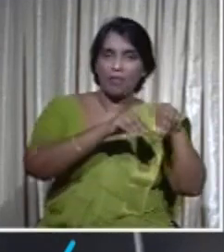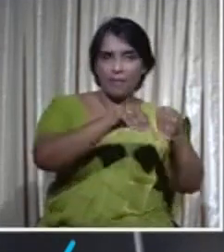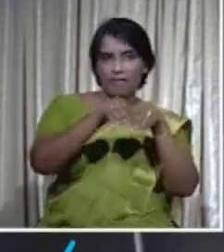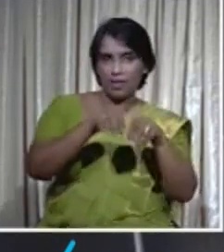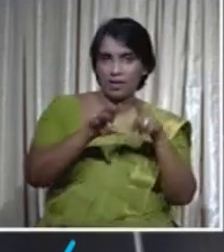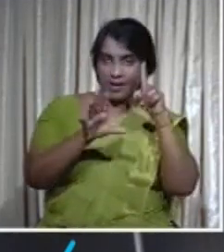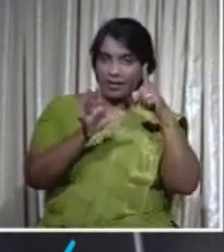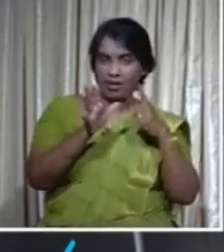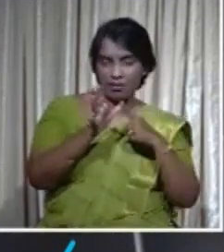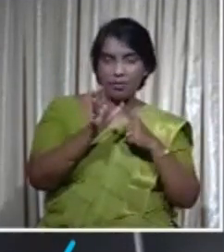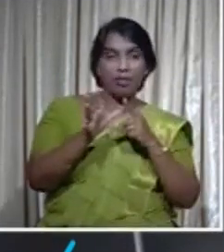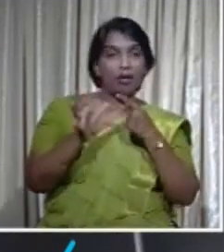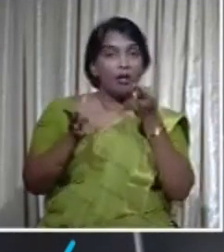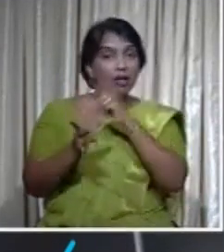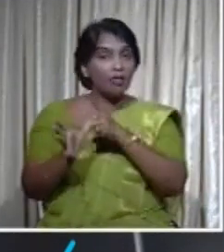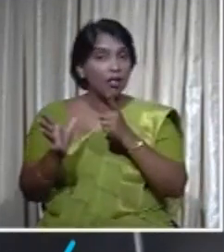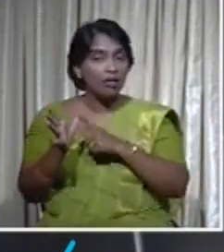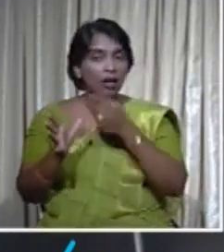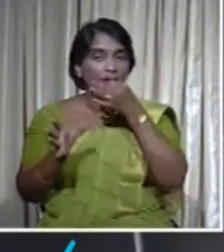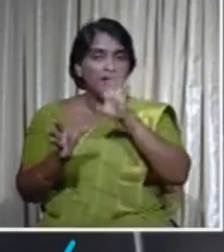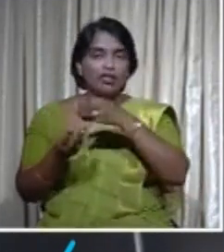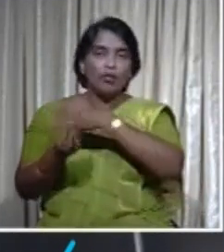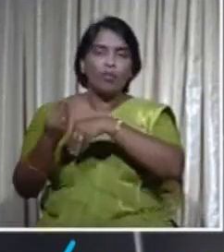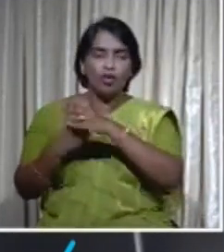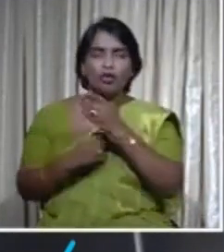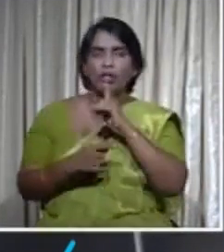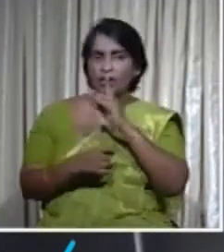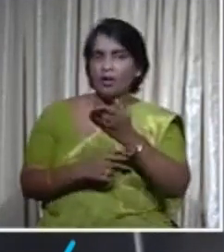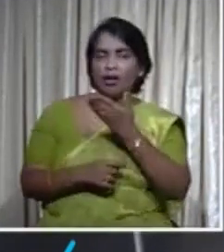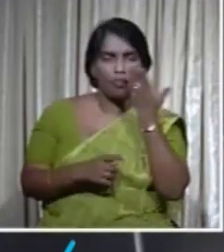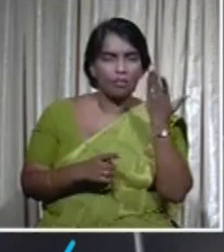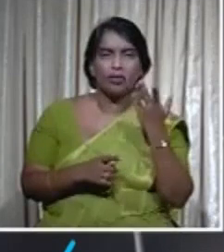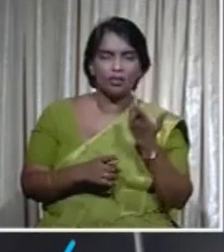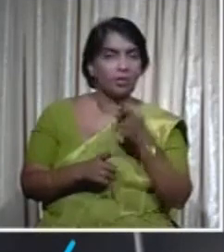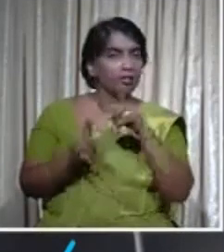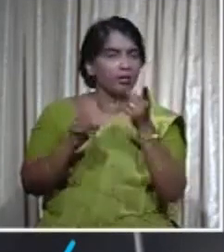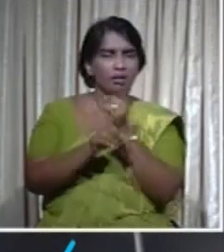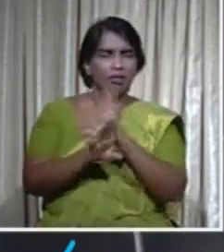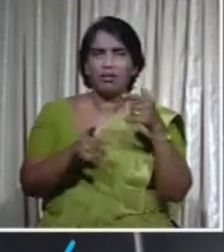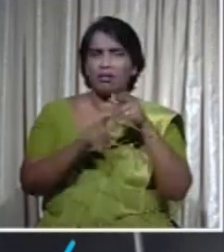அதை விடுத்து இந்த அந்த அந்த விவசாயிகளுடைய வயிற்றிலே இன்றைக்கு